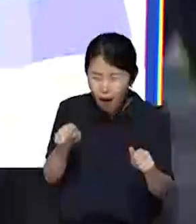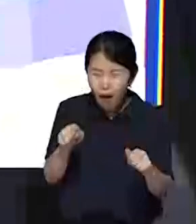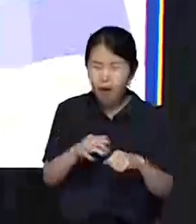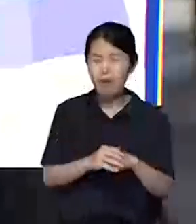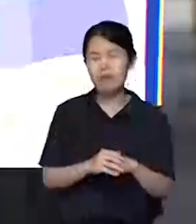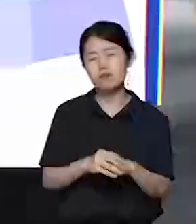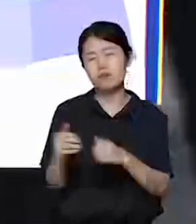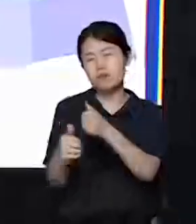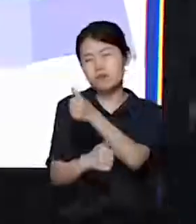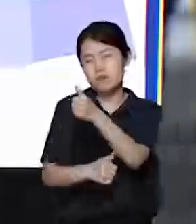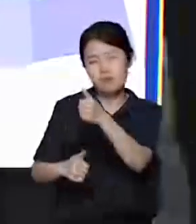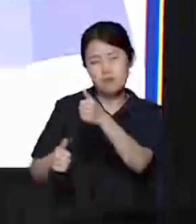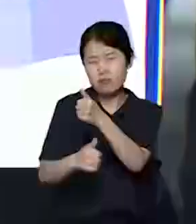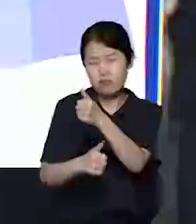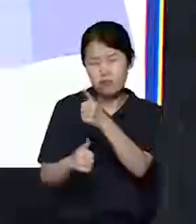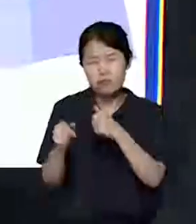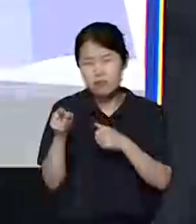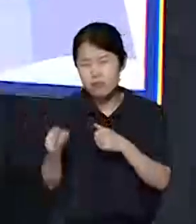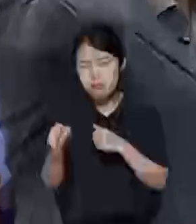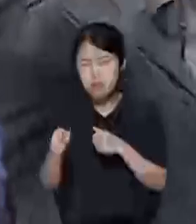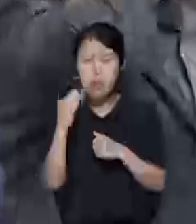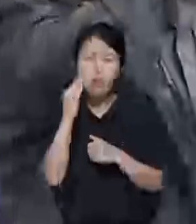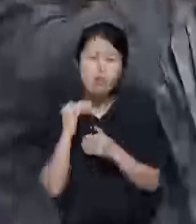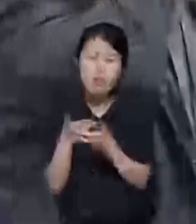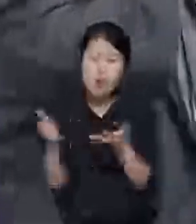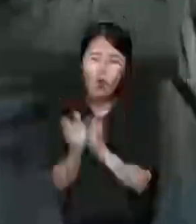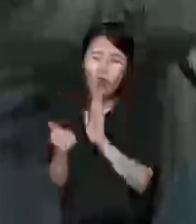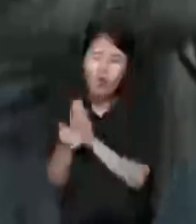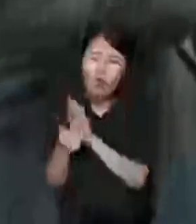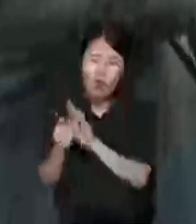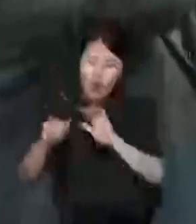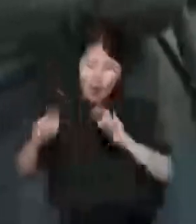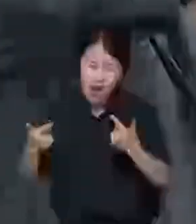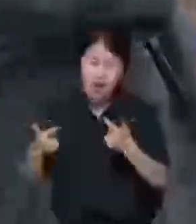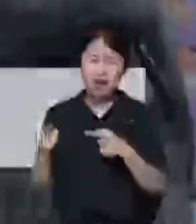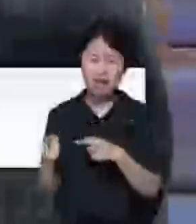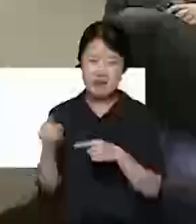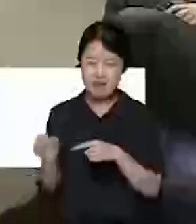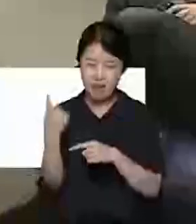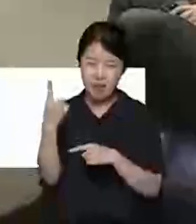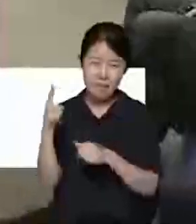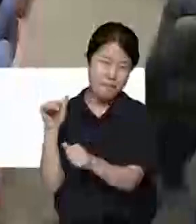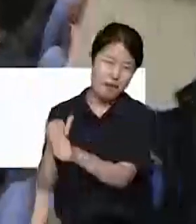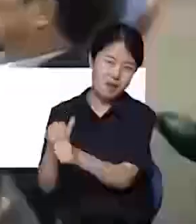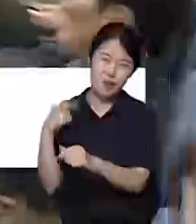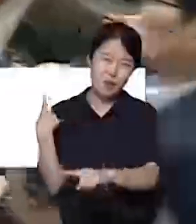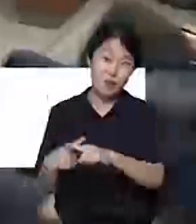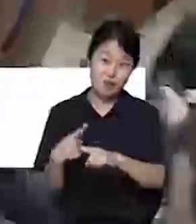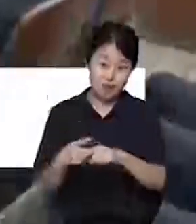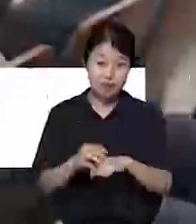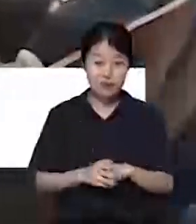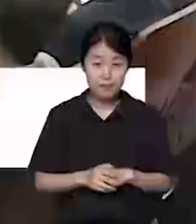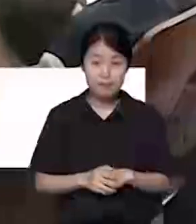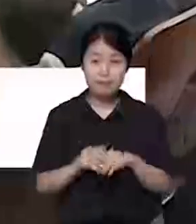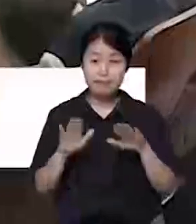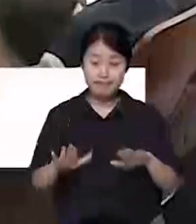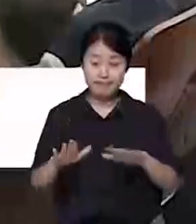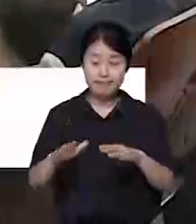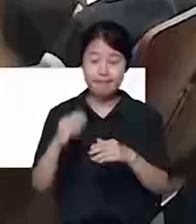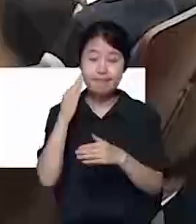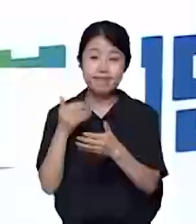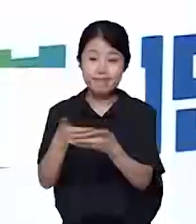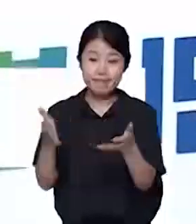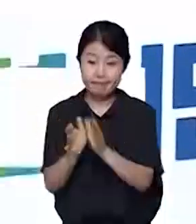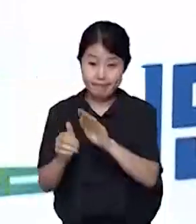리스크로 떠올랐다는 지적까지 받고 있습니다. 파장이 커지자 박광훈 민주당 원내대표는 특정 세대에